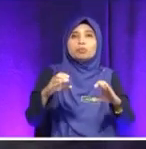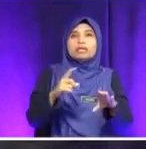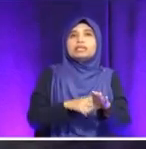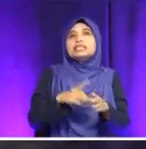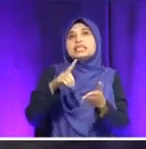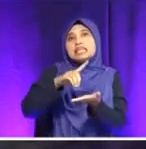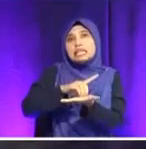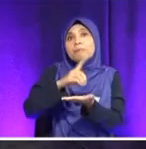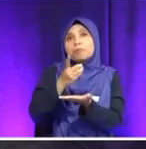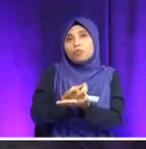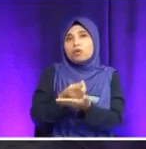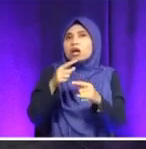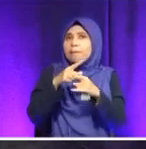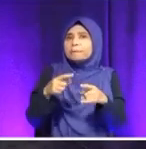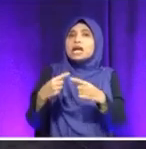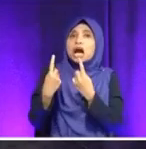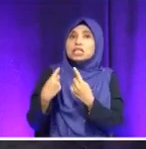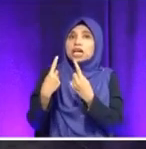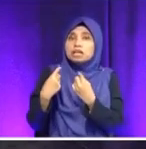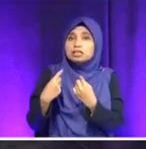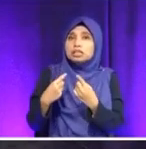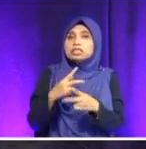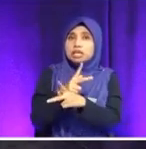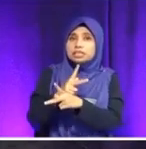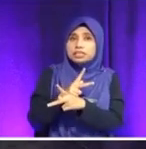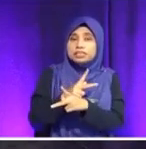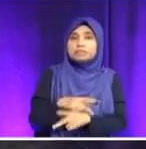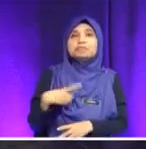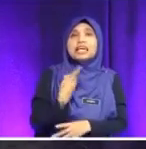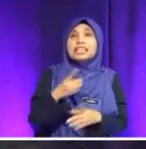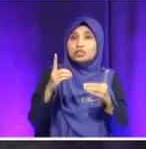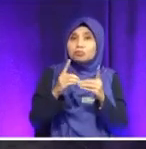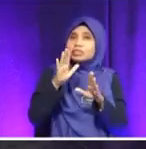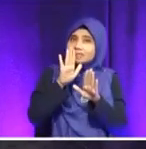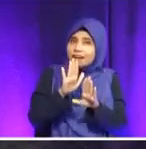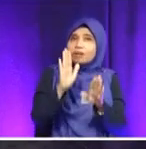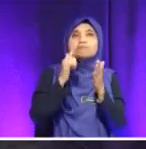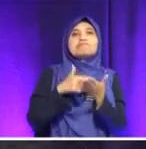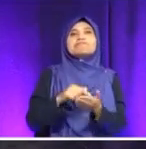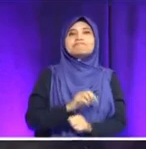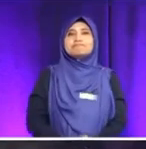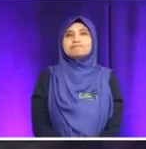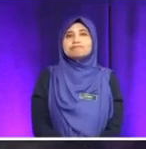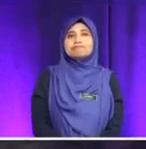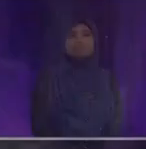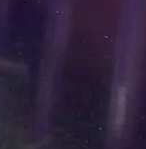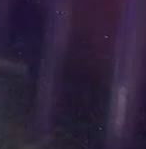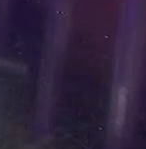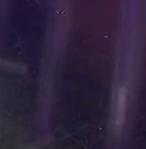kan? Tapi hati-hati ya nak pegang pisau tu. Hati-hati. Baik, kita dah berehat seketika. Kembali selepas ini. Didik TV KPM.